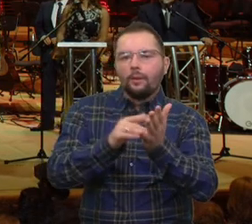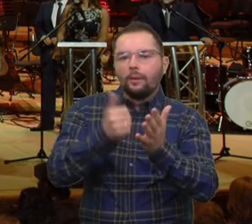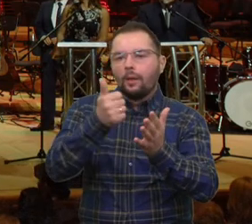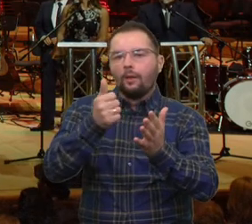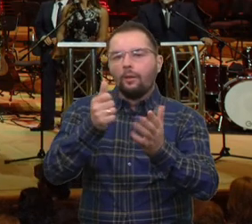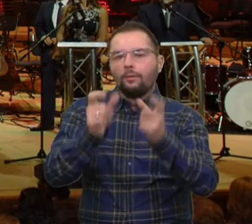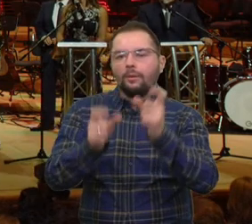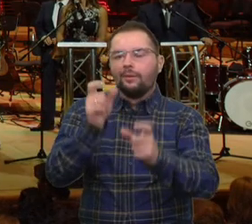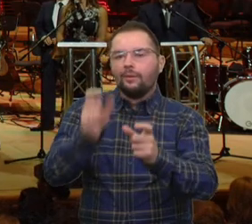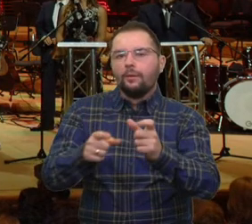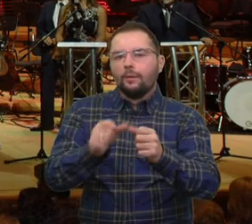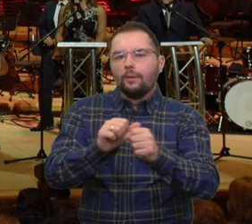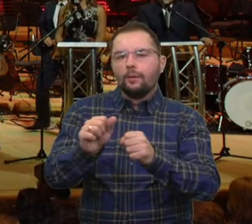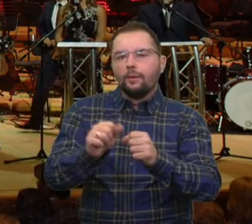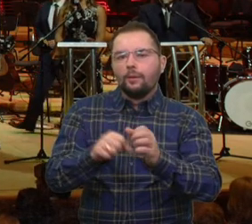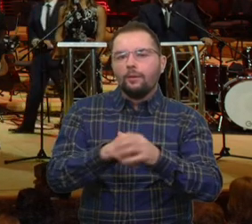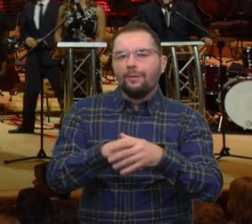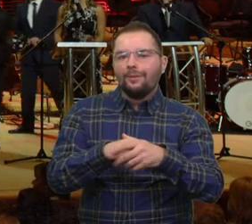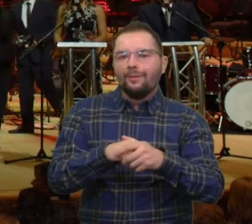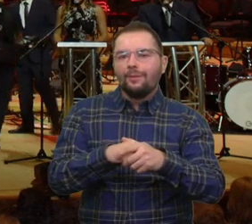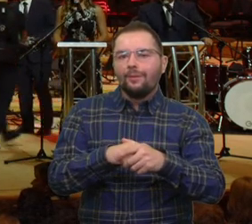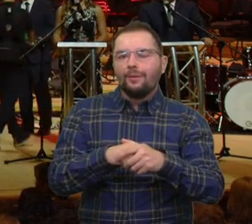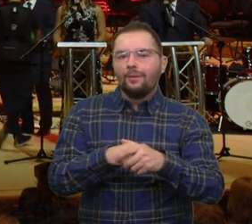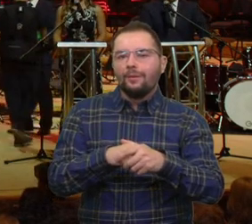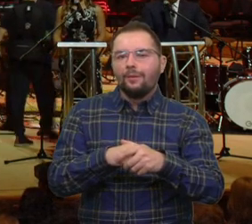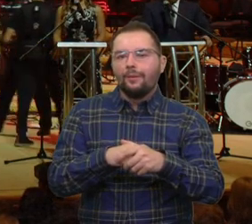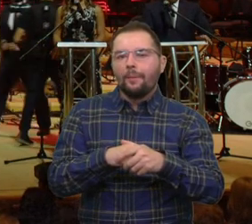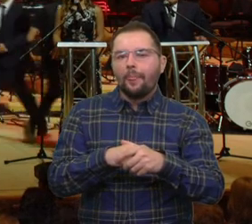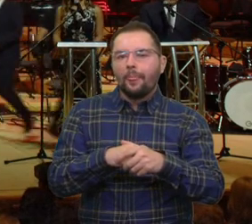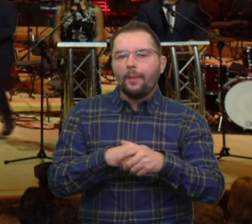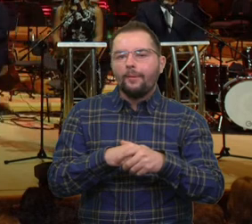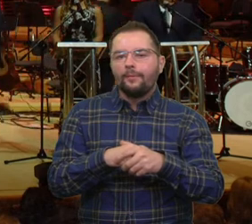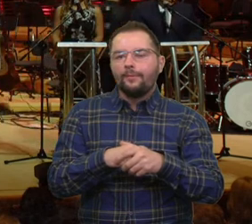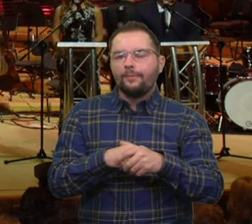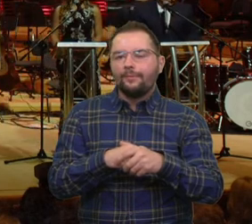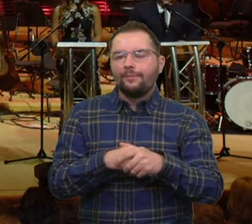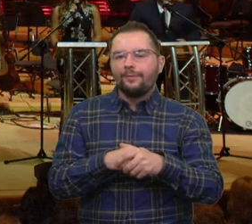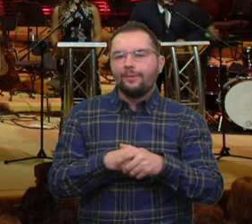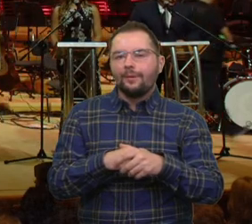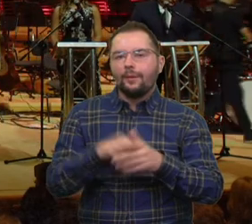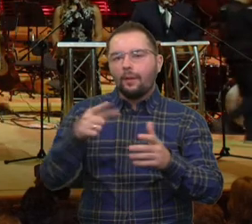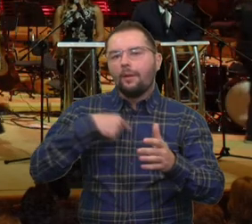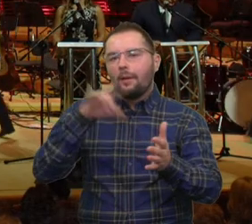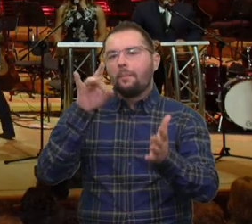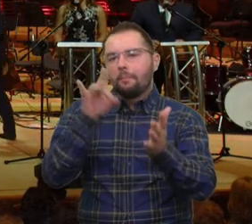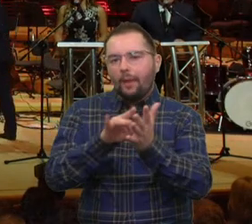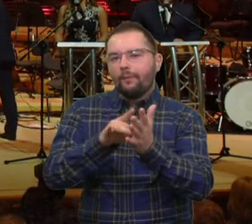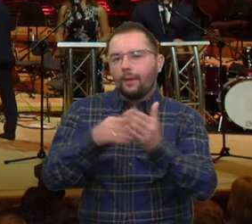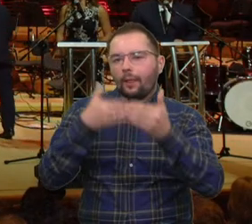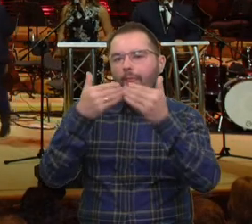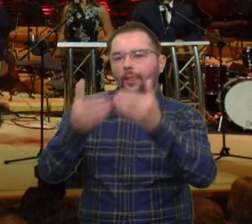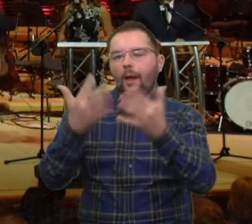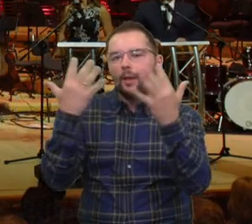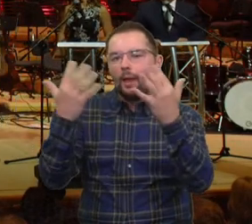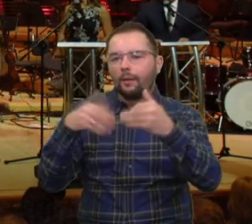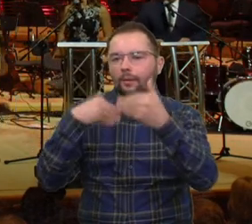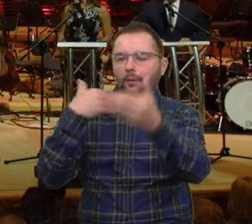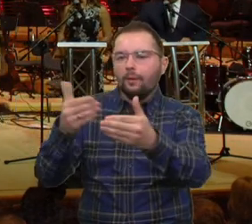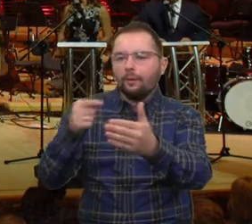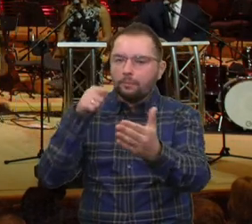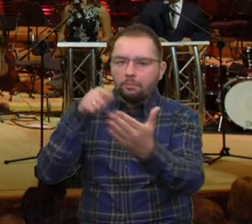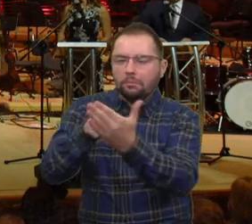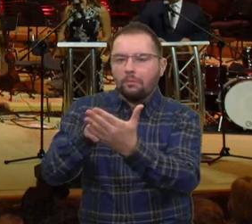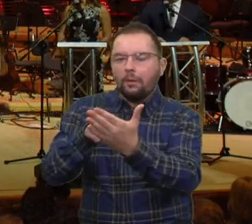Chyba był. To się mogło zdarzyć, znajdziemy. Ale mogą państwo być pewni, że ten grawer trafi w właściwe ręce. I